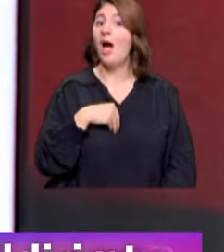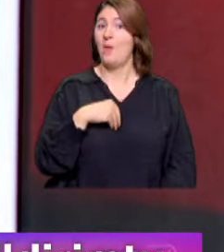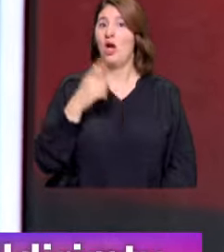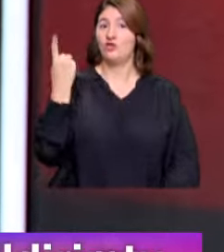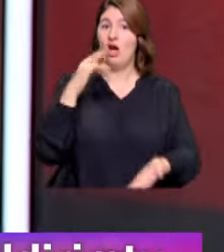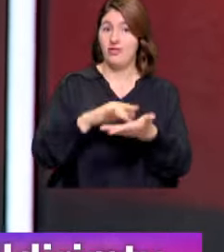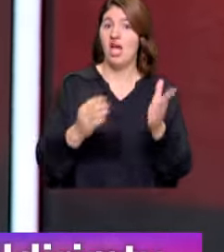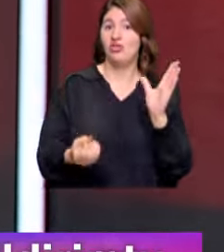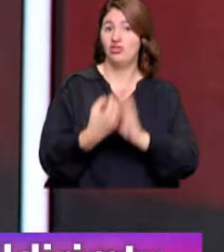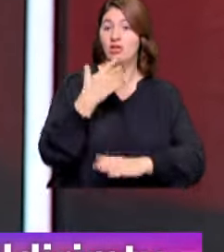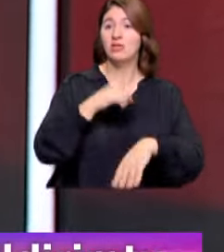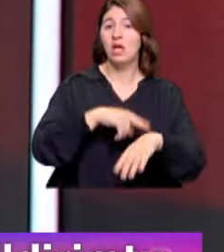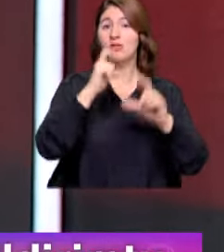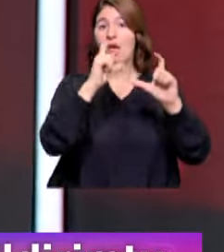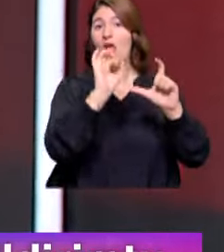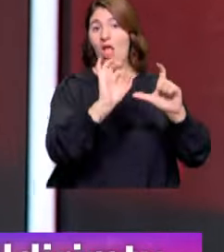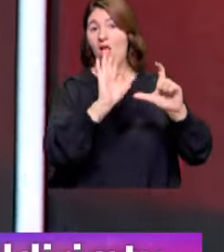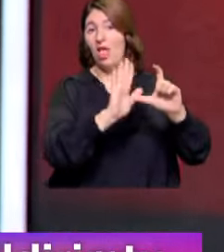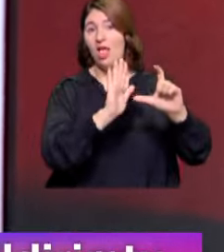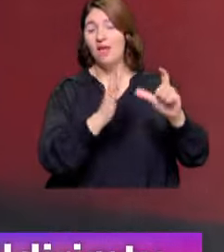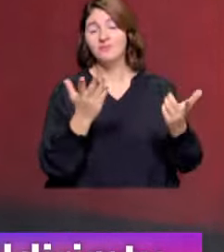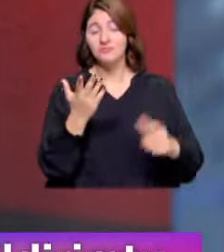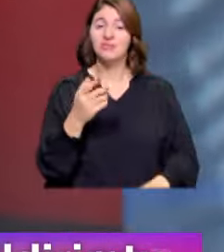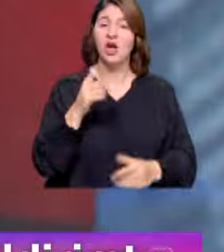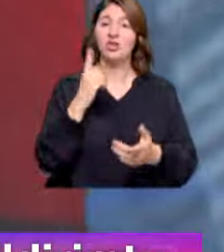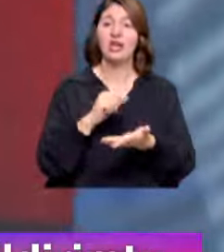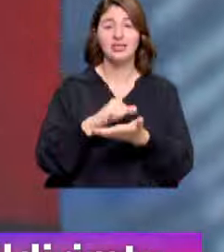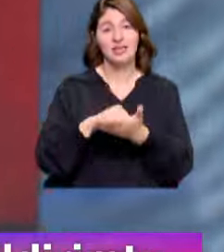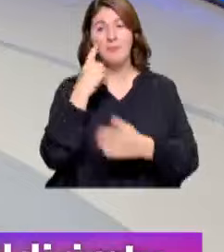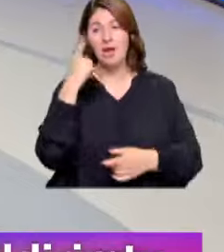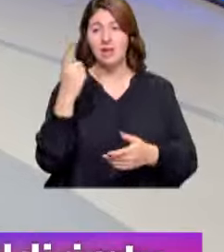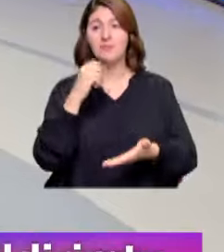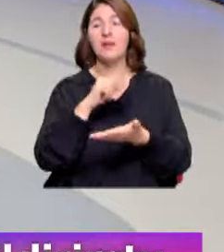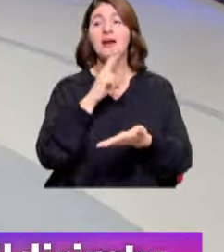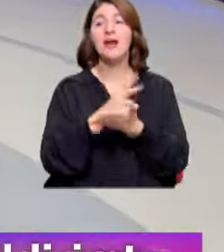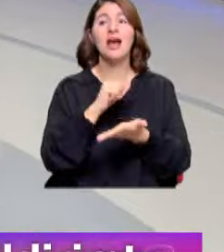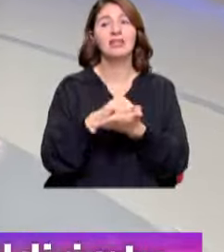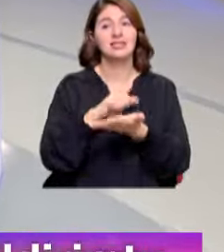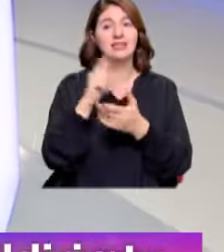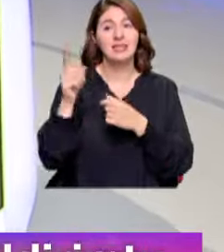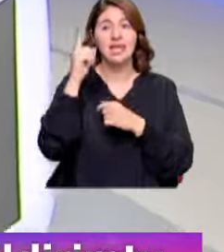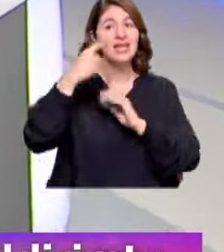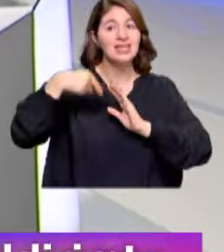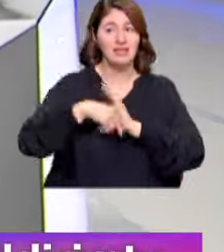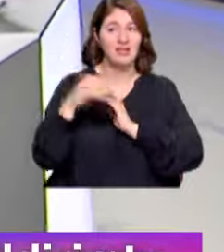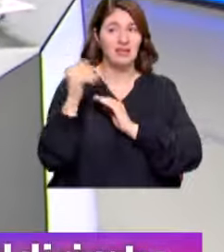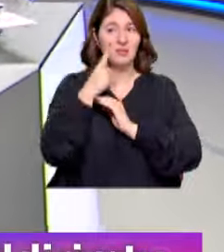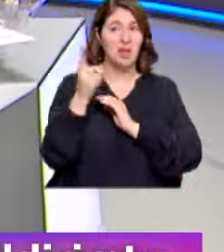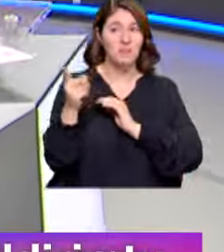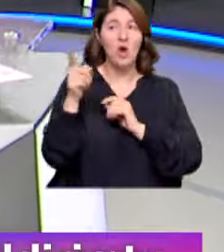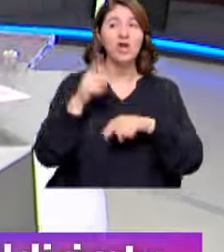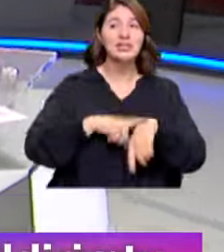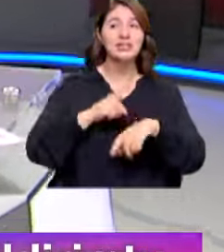dün ortaya çıktı ki saat geri gelmiş. Önce gazeteden takip edelim. Karar Gazetesi'nden ilk detayımız gelsin.